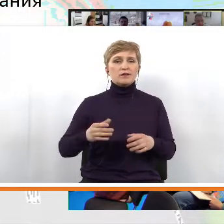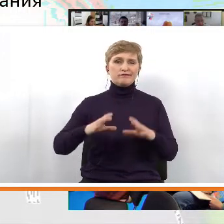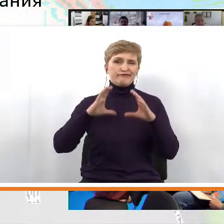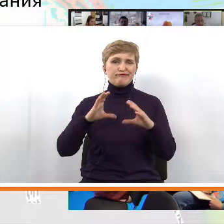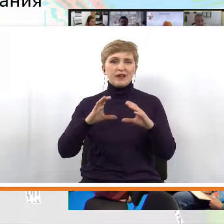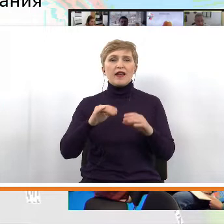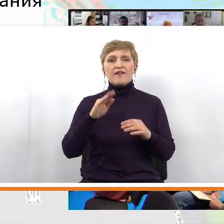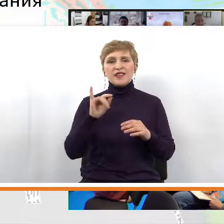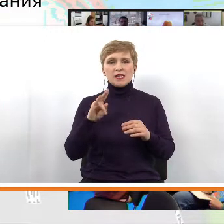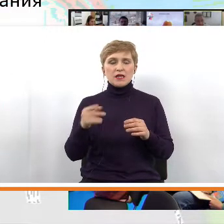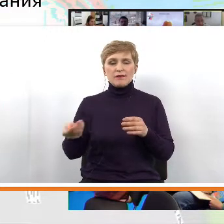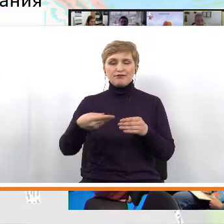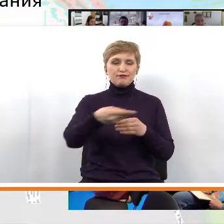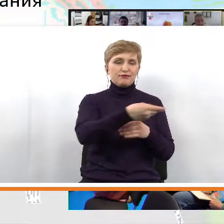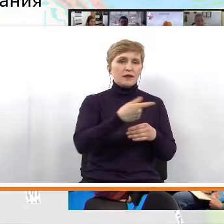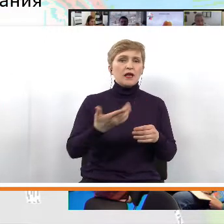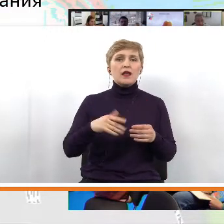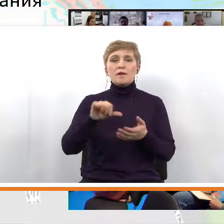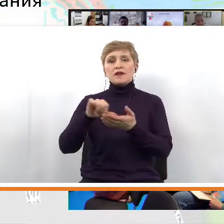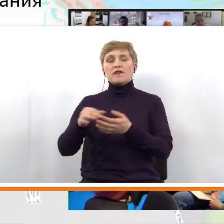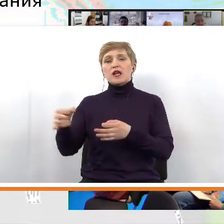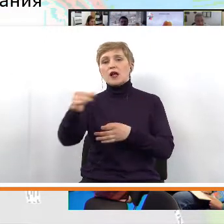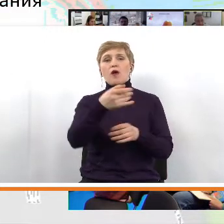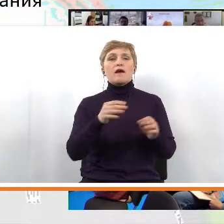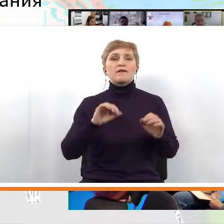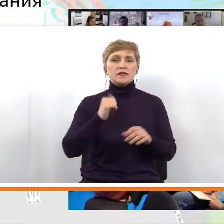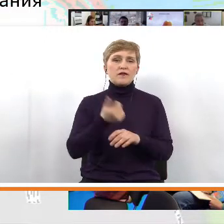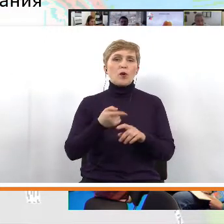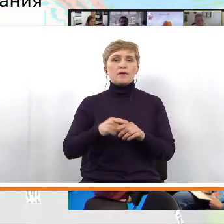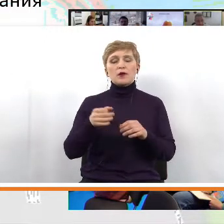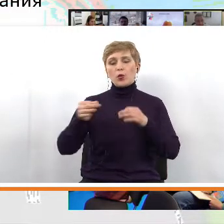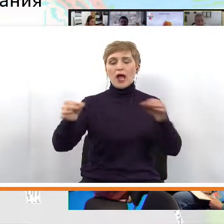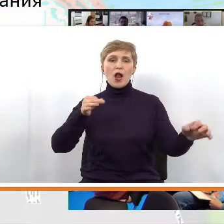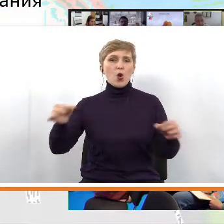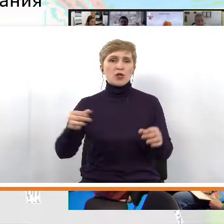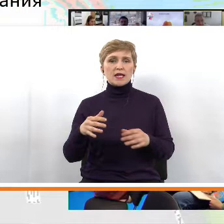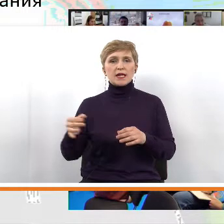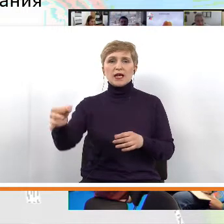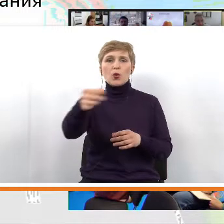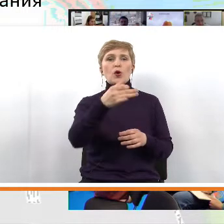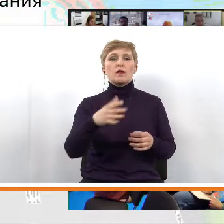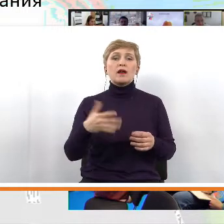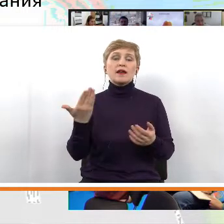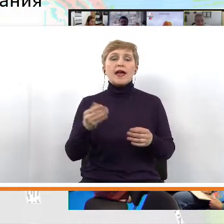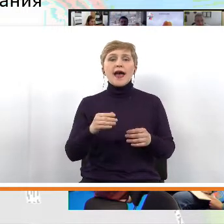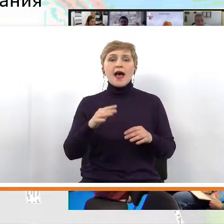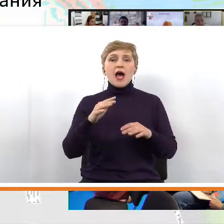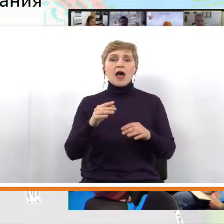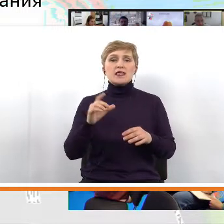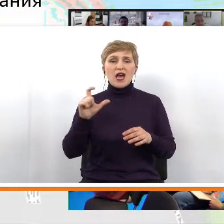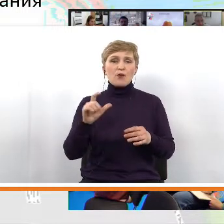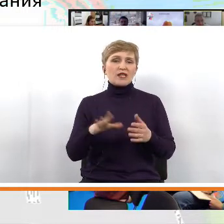где представители регионов, и в основном это были именно как раз удаленные регионы, которых эндаументов до сих пор нет,